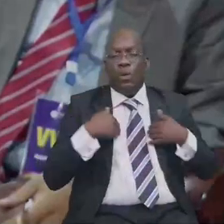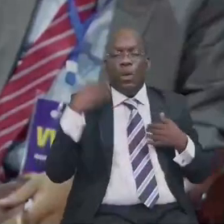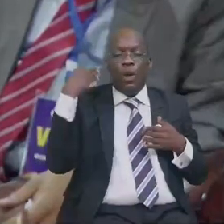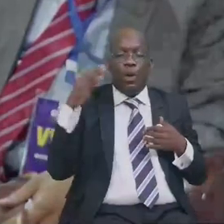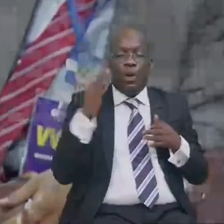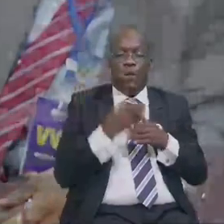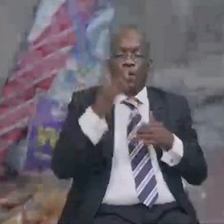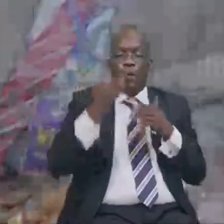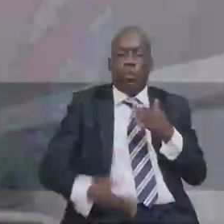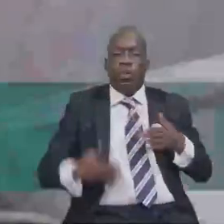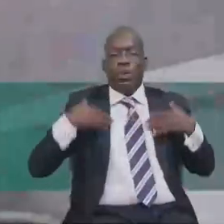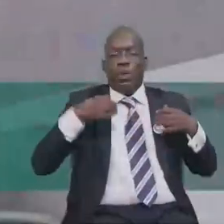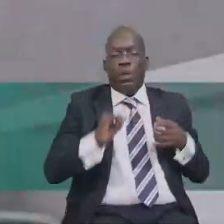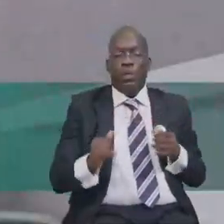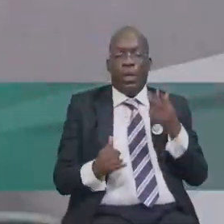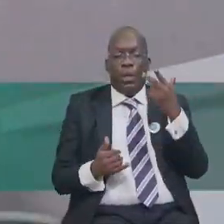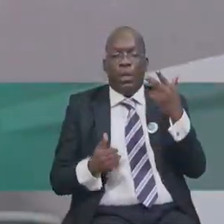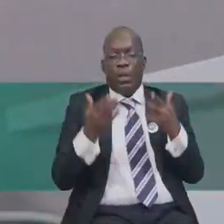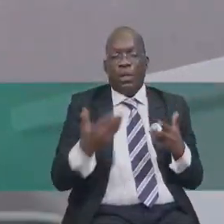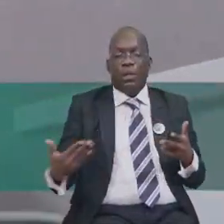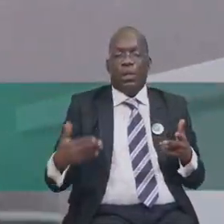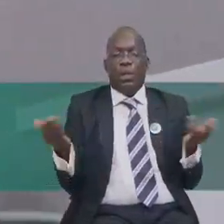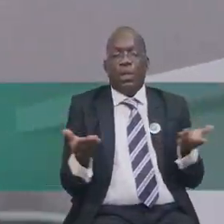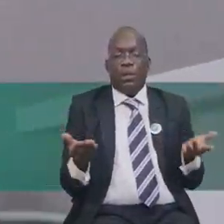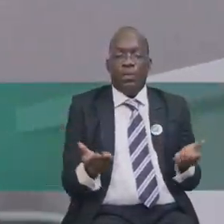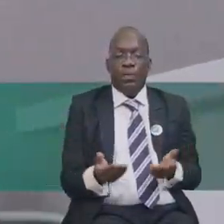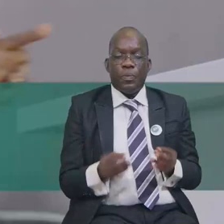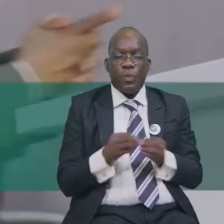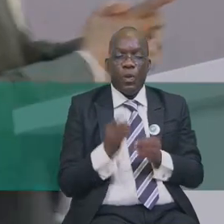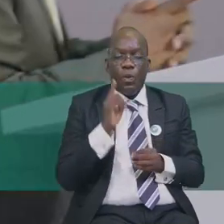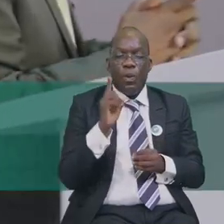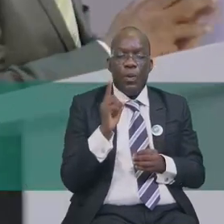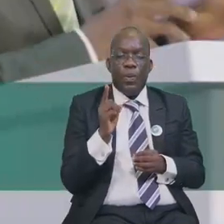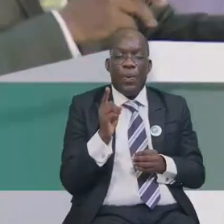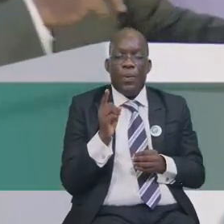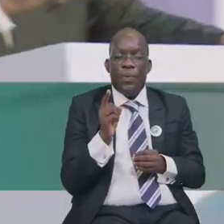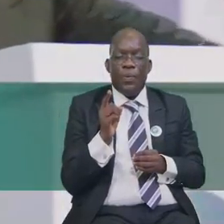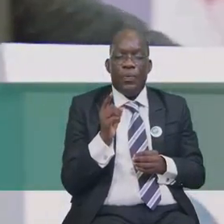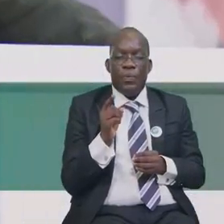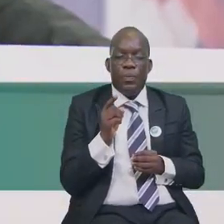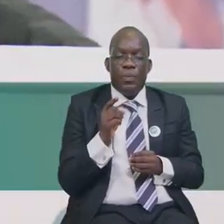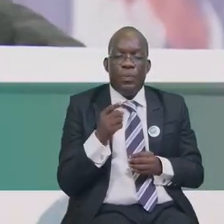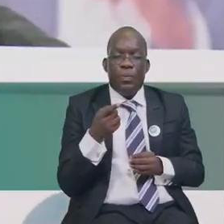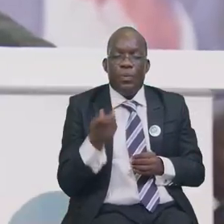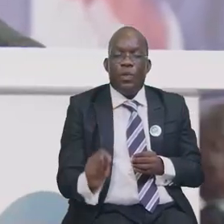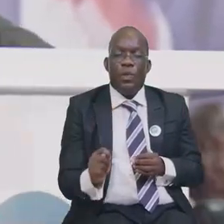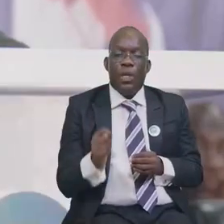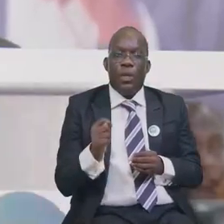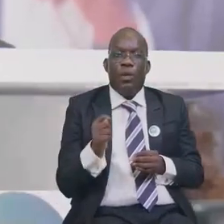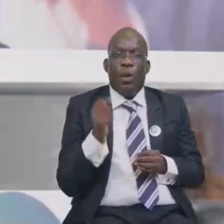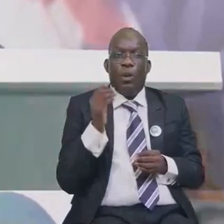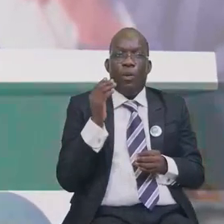des temps. Trois éléments. Premièrement, la perception.